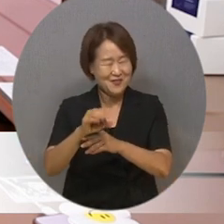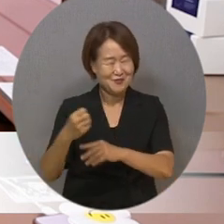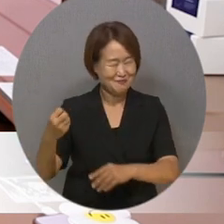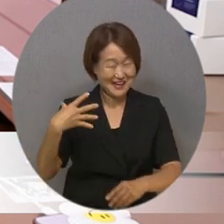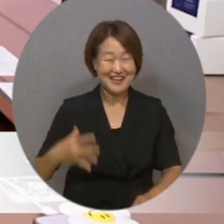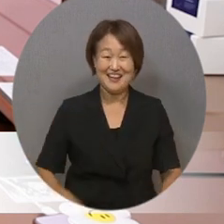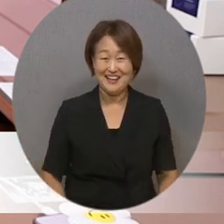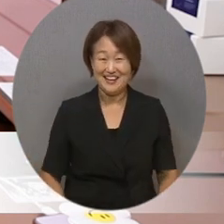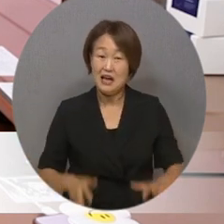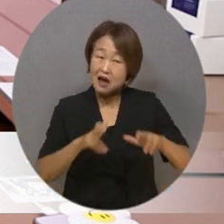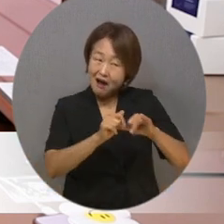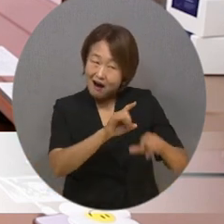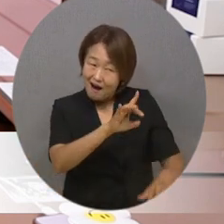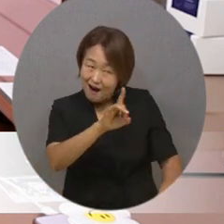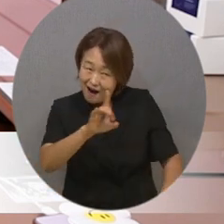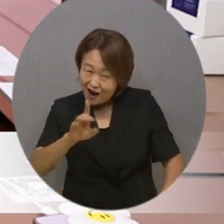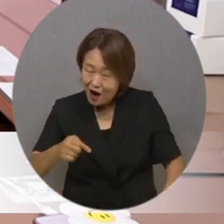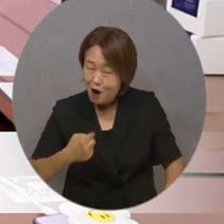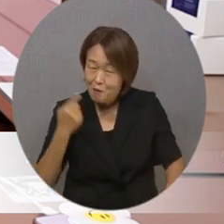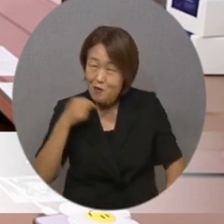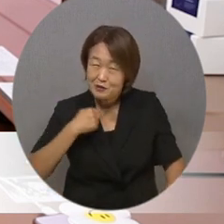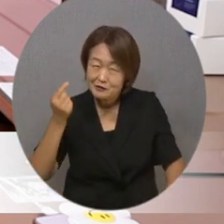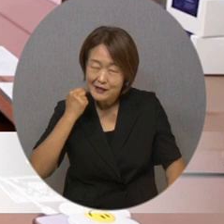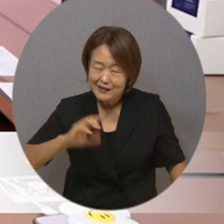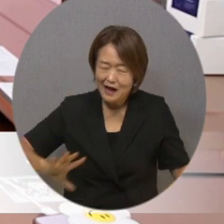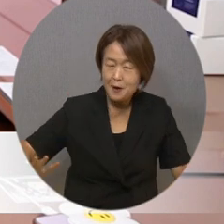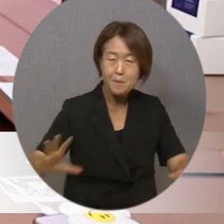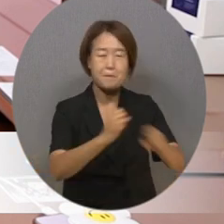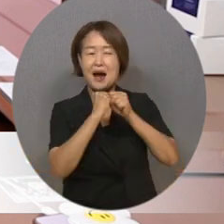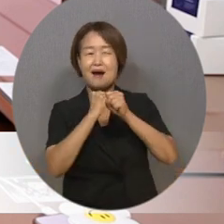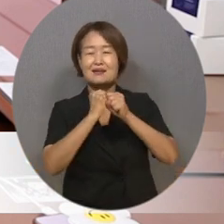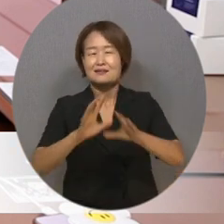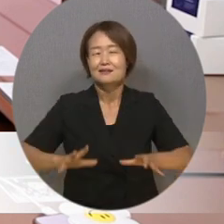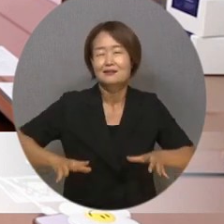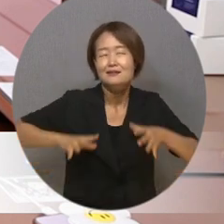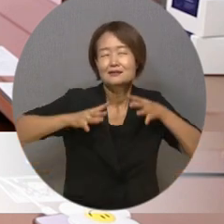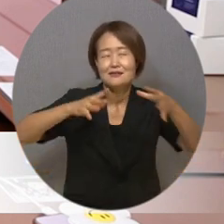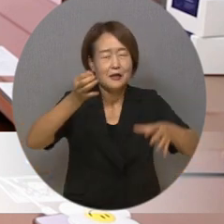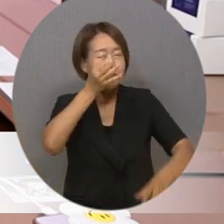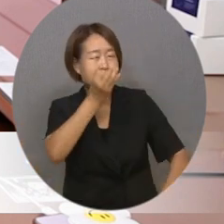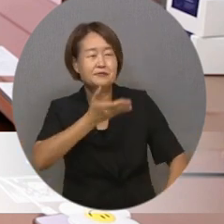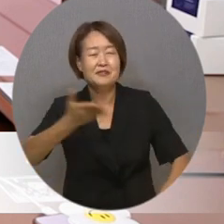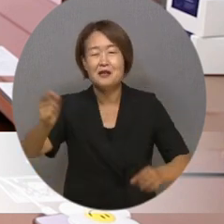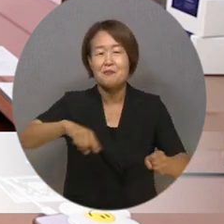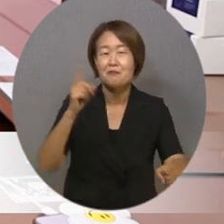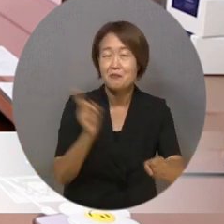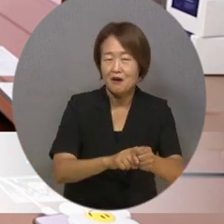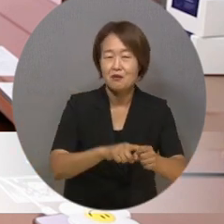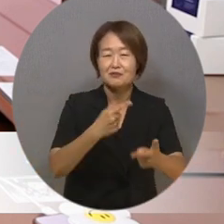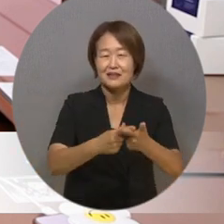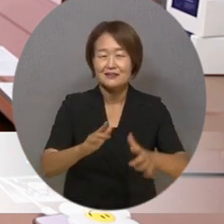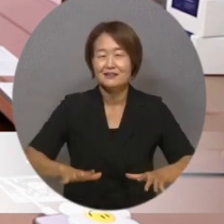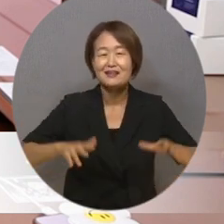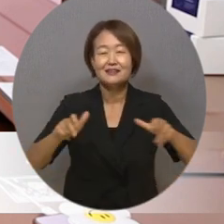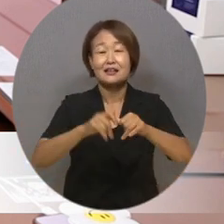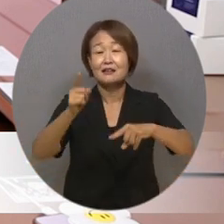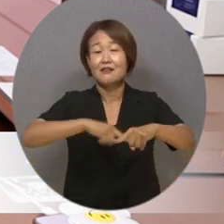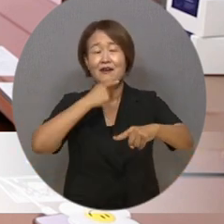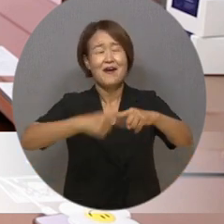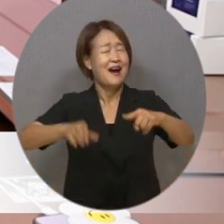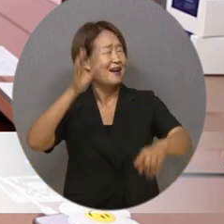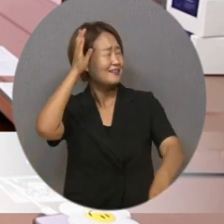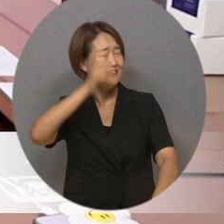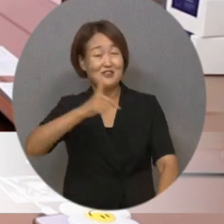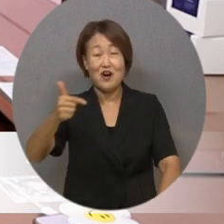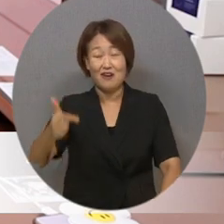장애인 당사자의 목소리를 하나로 모아 세계에 큰 울림을 선사할 부산 세계 장애인 대회가 너무나도